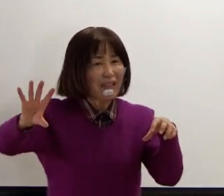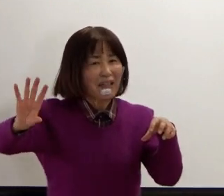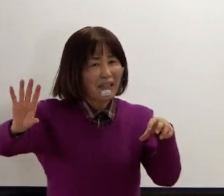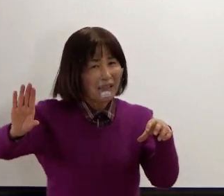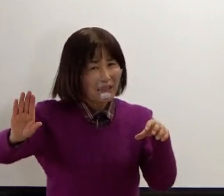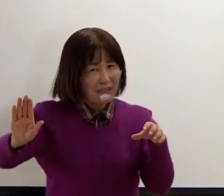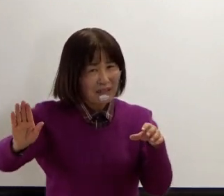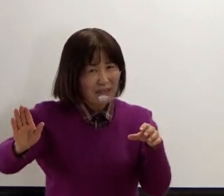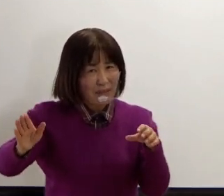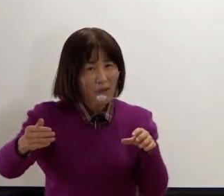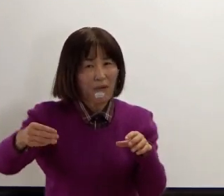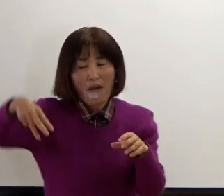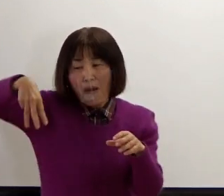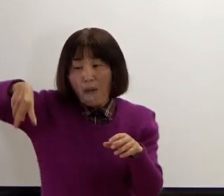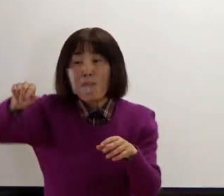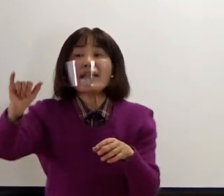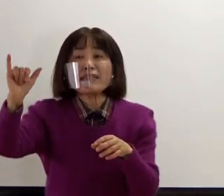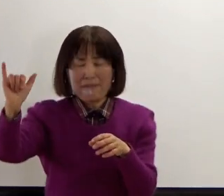やってきた、